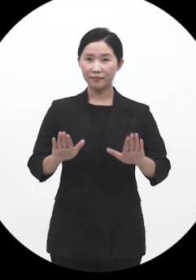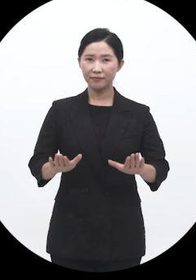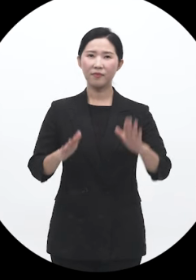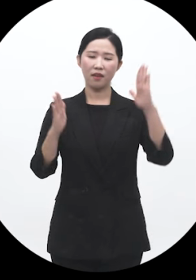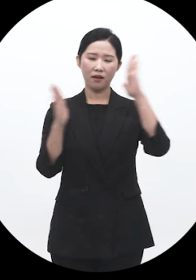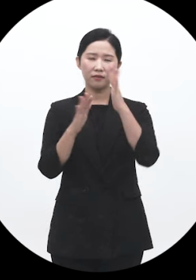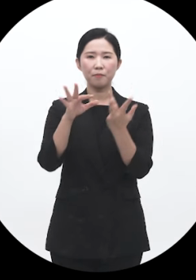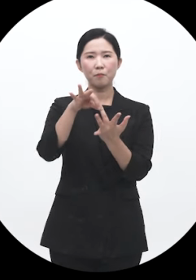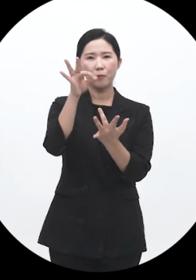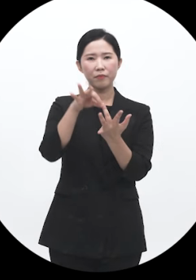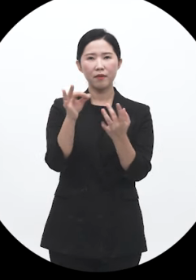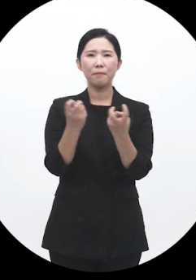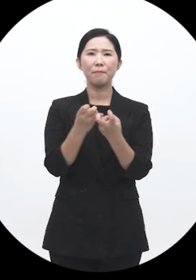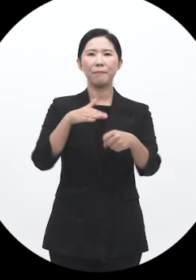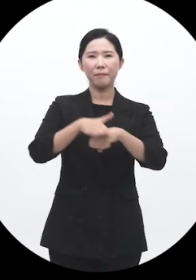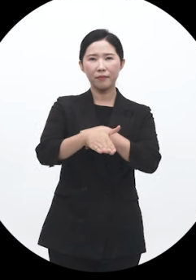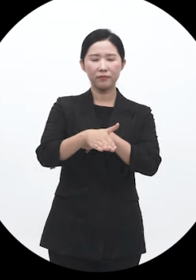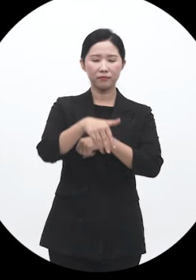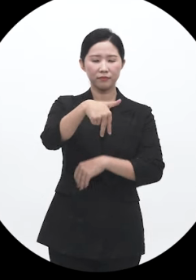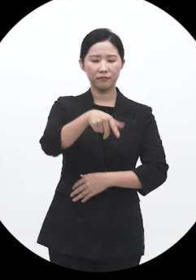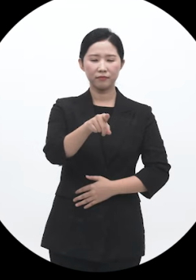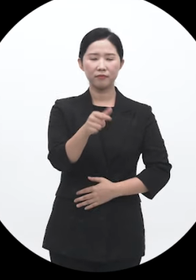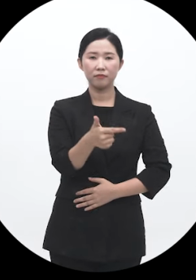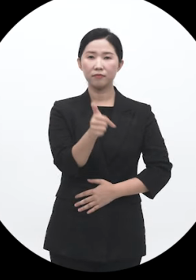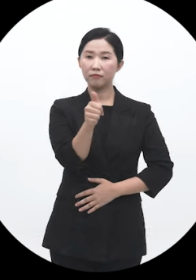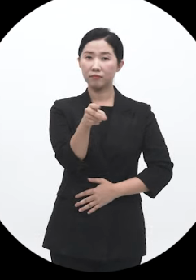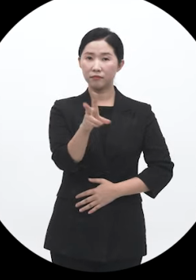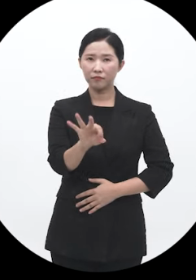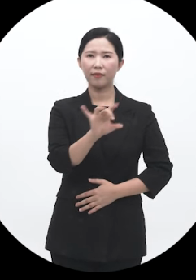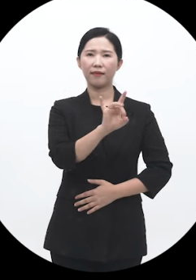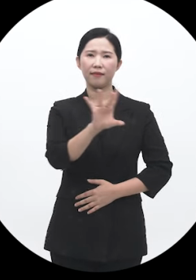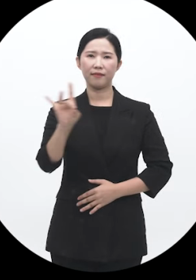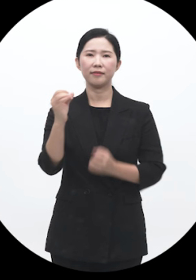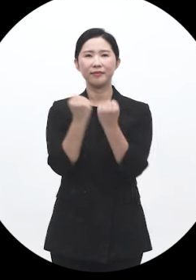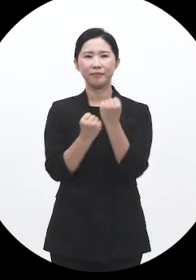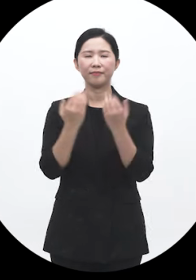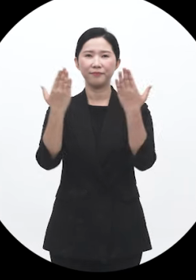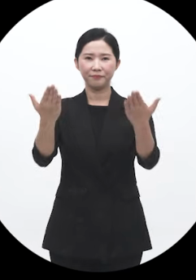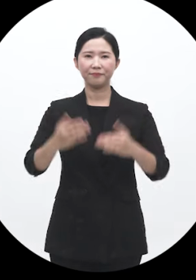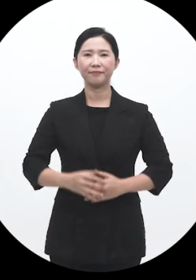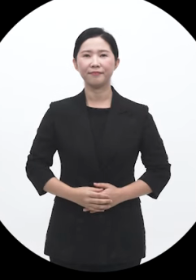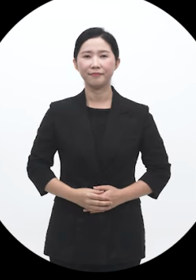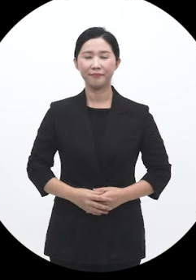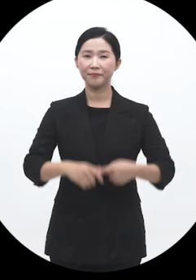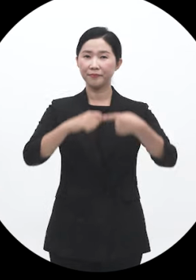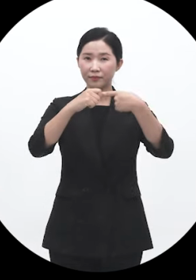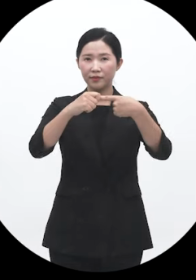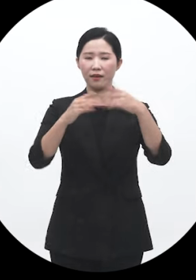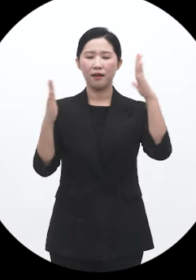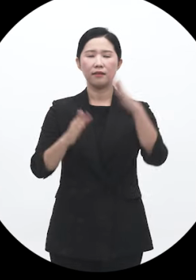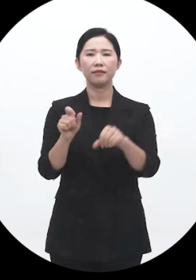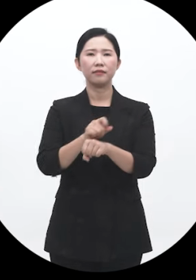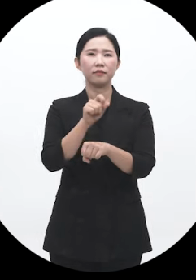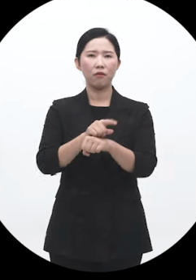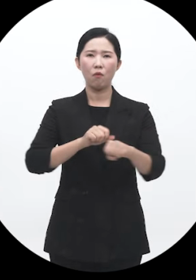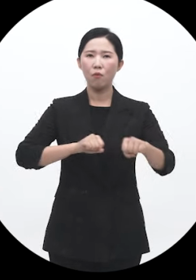지금부터는 각 전형별 주요 변경 내용을 말씀드리겠습니다. 먼저 학생부 종합